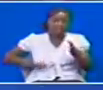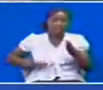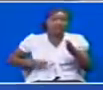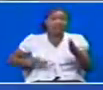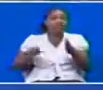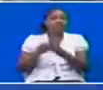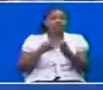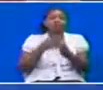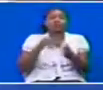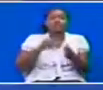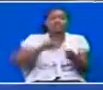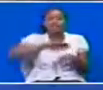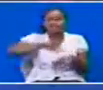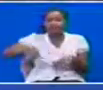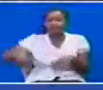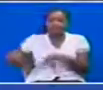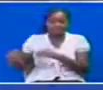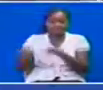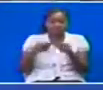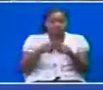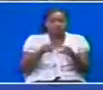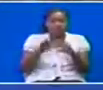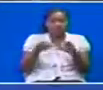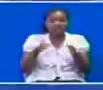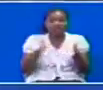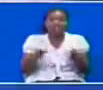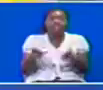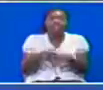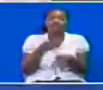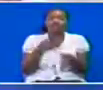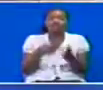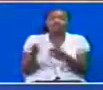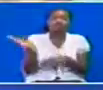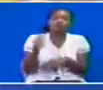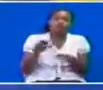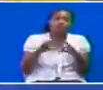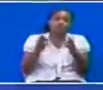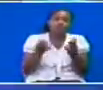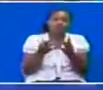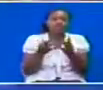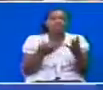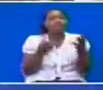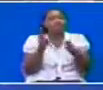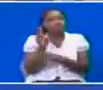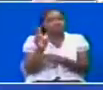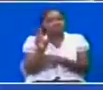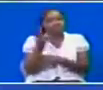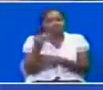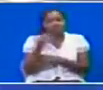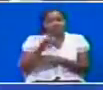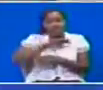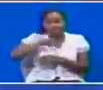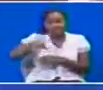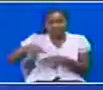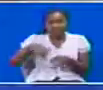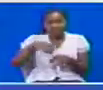remove the elephants from their farms. They're also demanding for the compensation of families which have fallen victim when elephants stray into